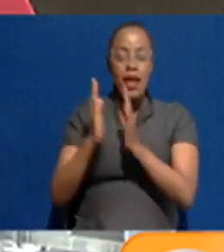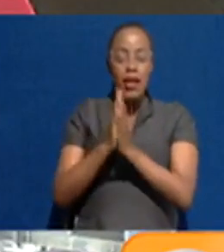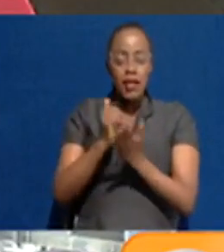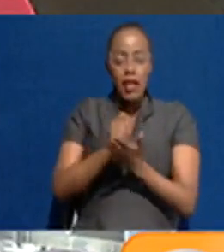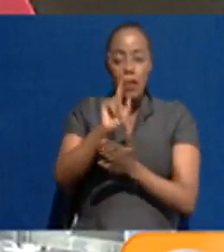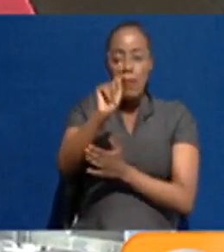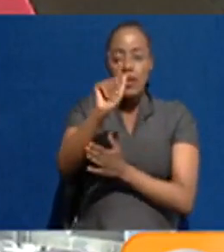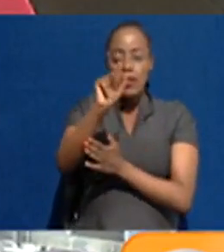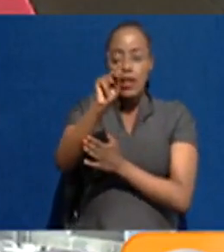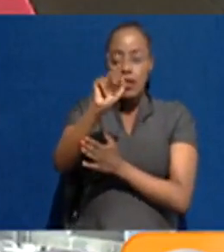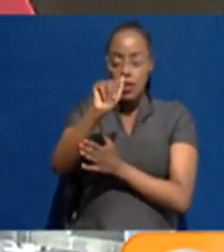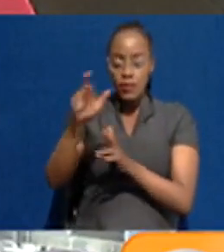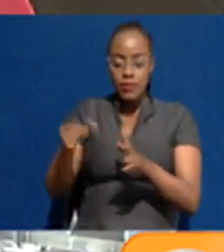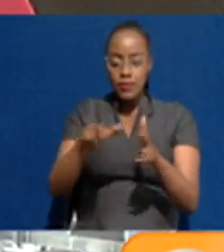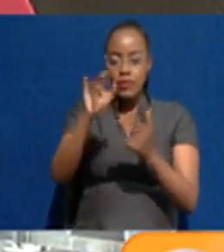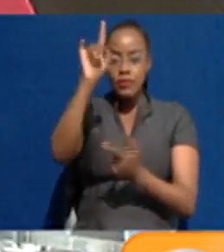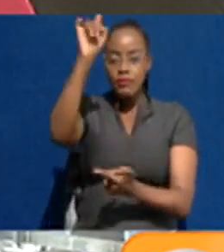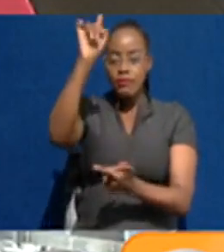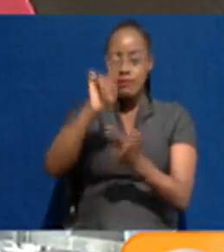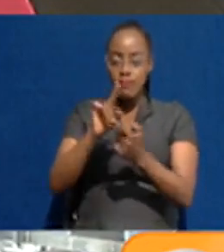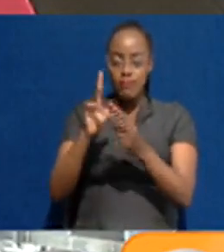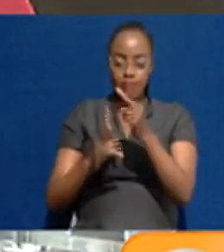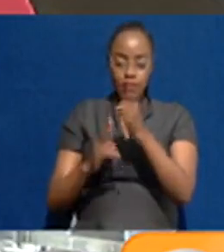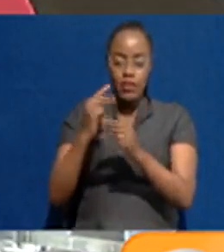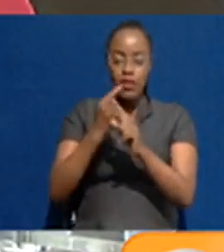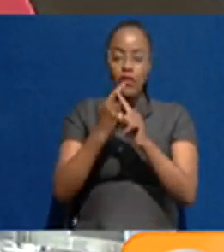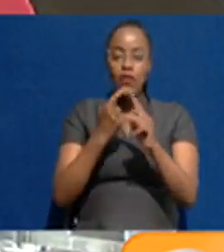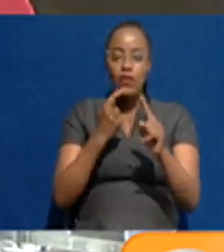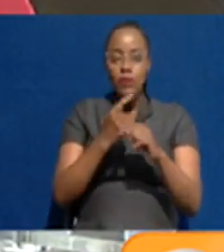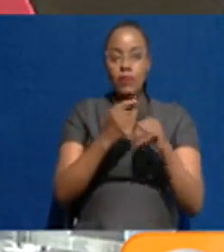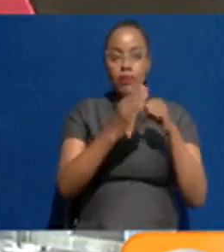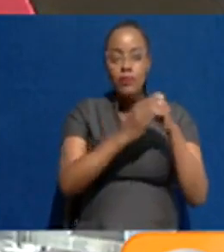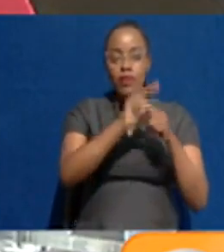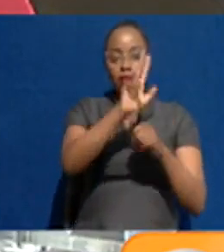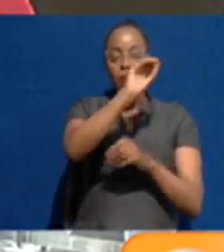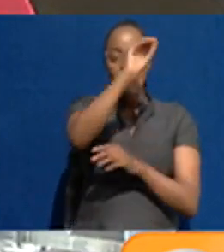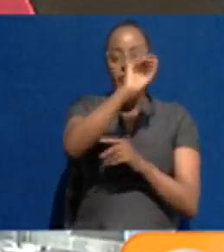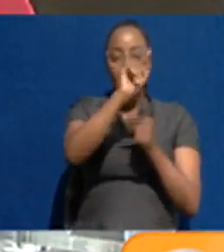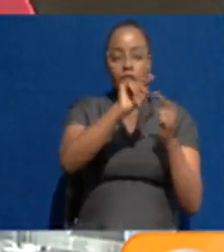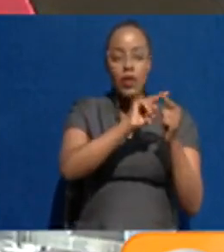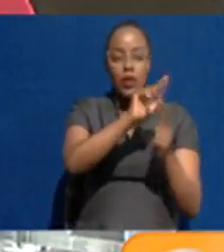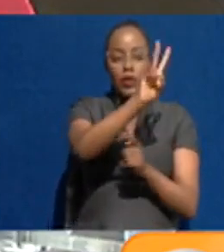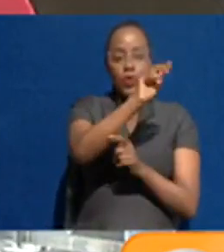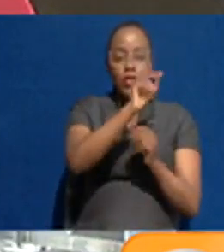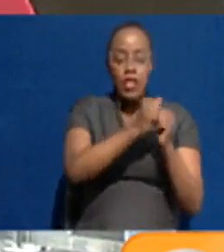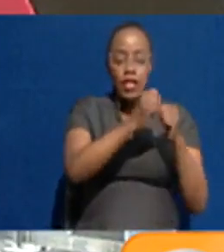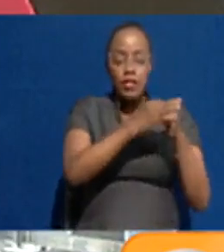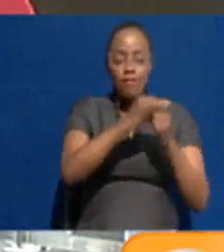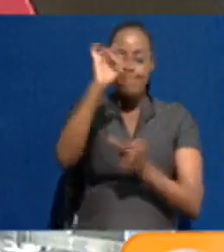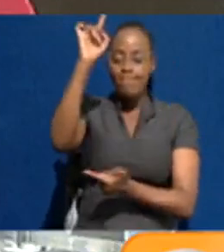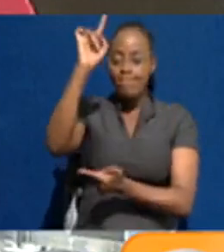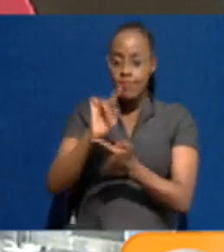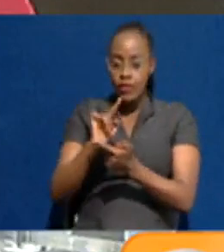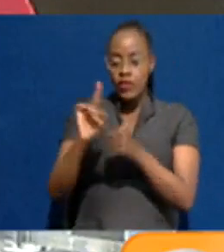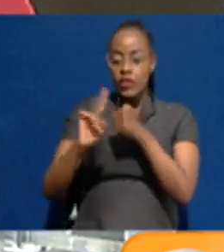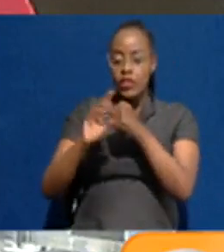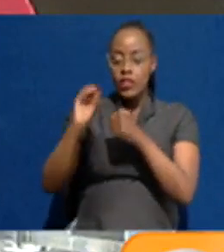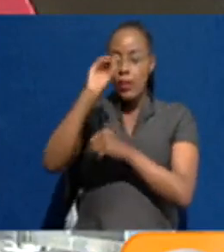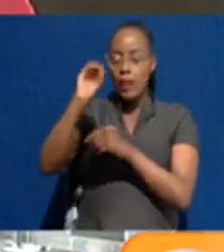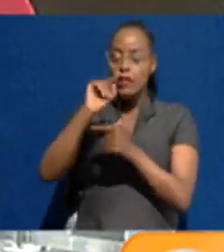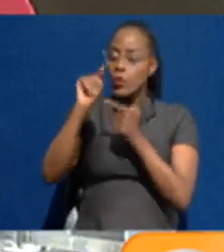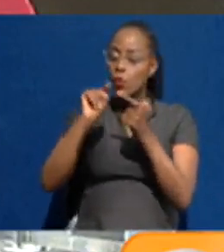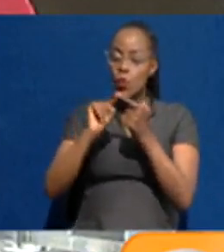River kupunguza kiwango cha ukeketaji kutoka 93% mwaka 2018 hadi 60% mwaka huu